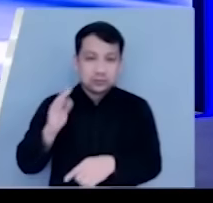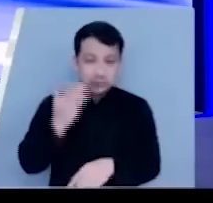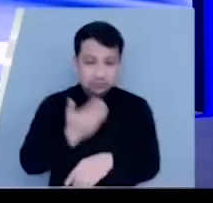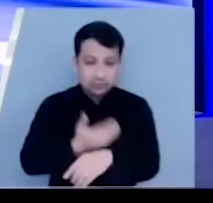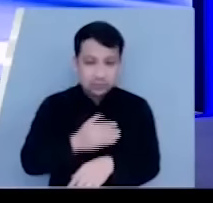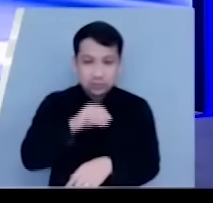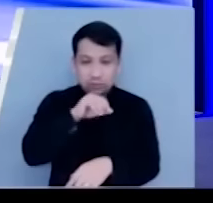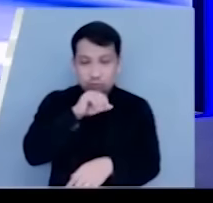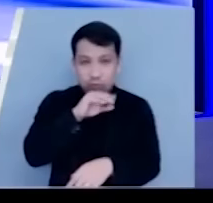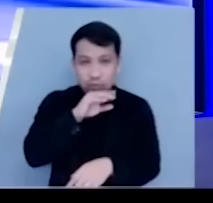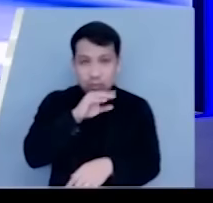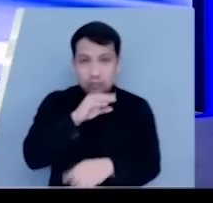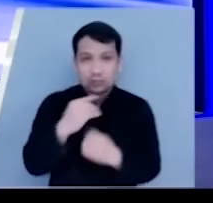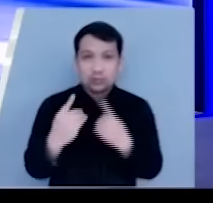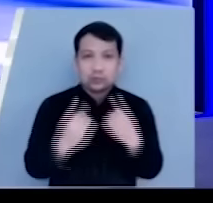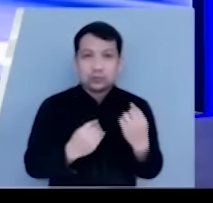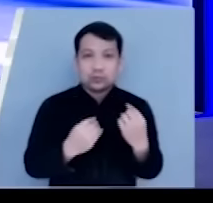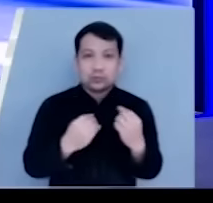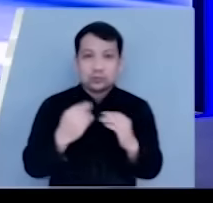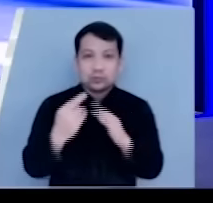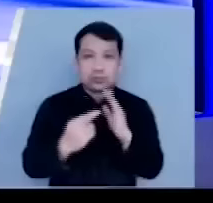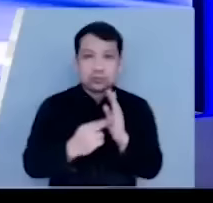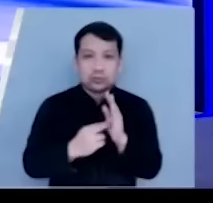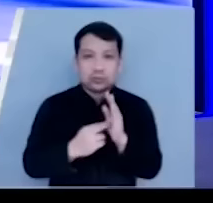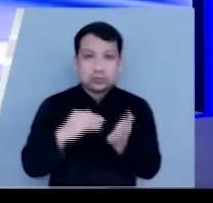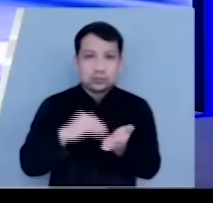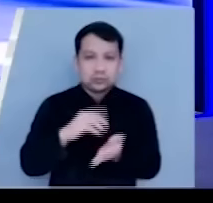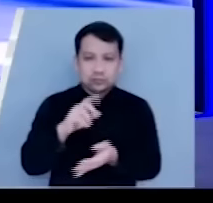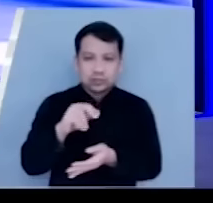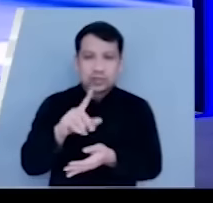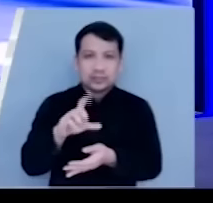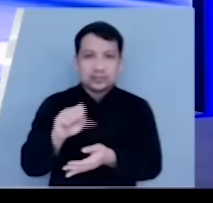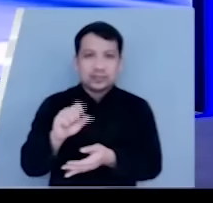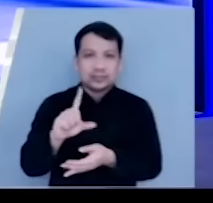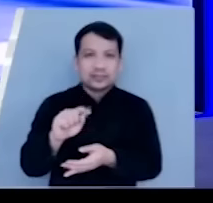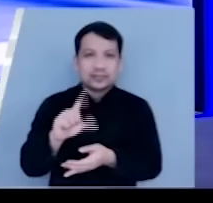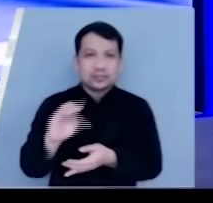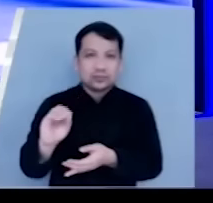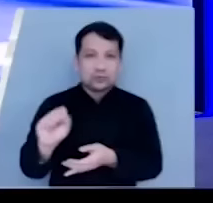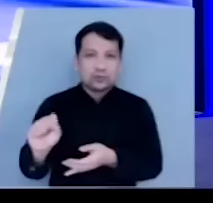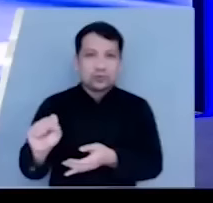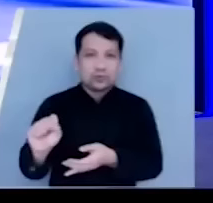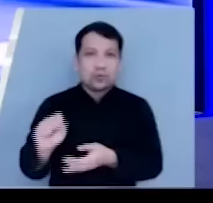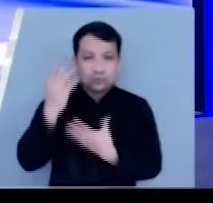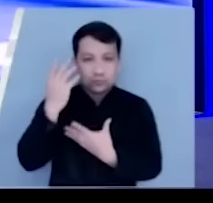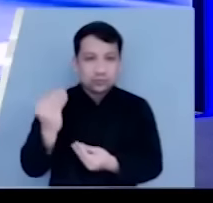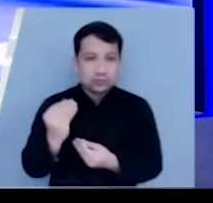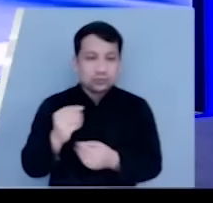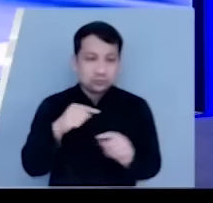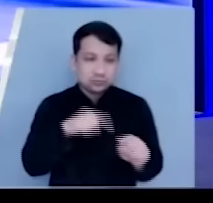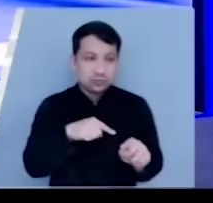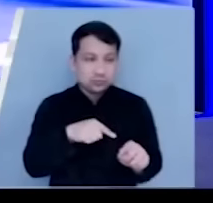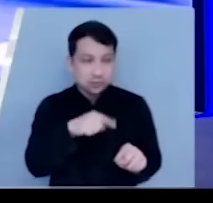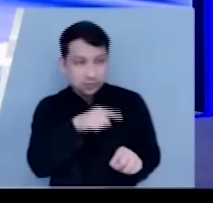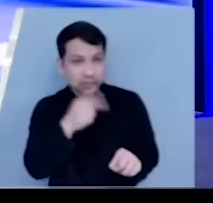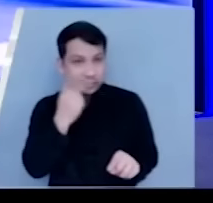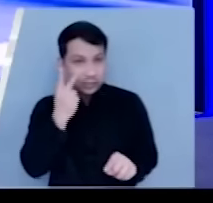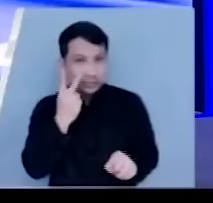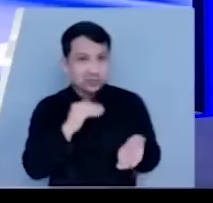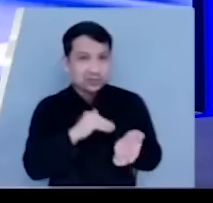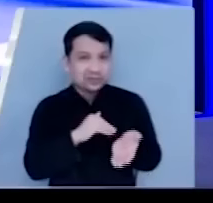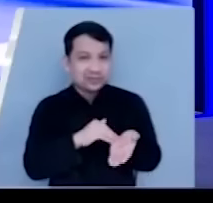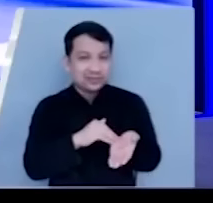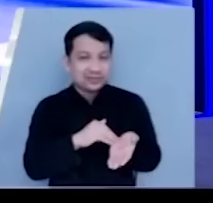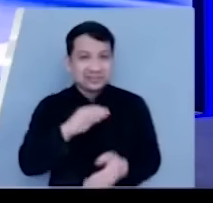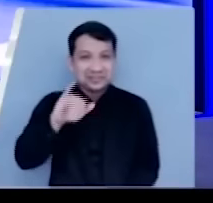ng gampanan ang role na Dr. Annalyn Santos. At madalas na nga raw mapagkamalang doctor in real life si Jill.